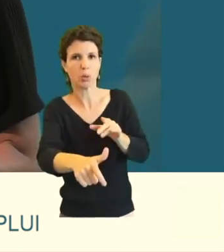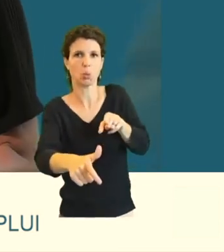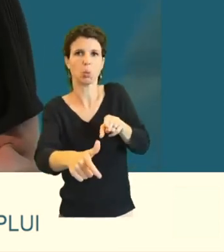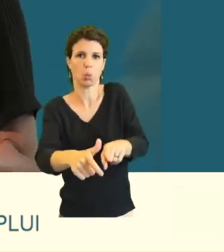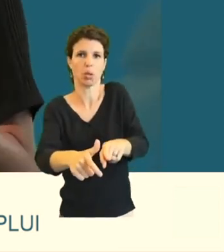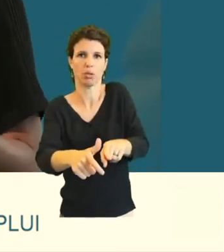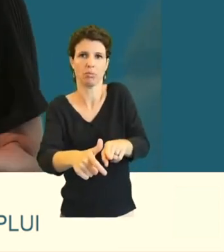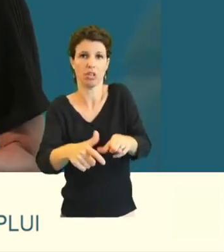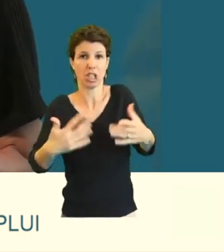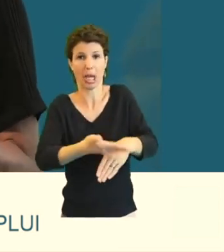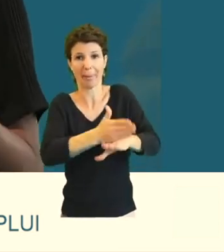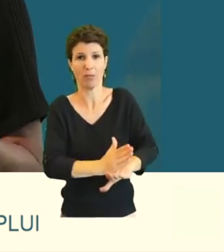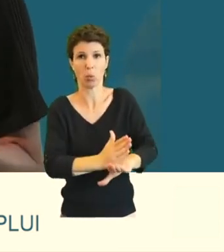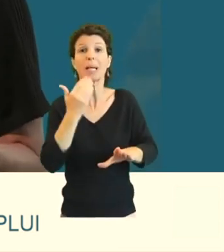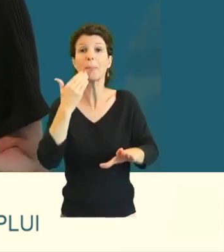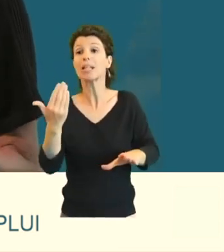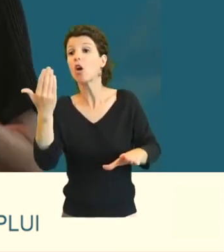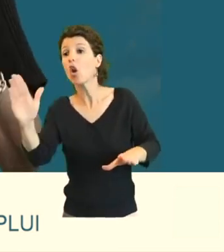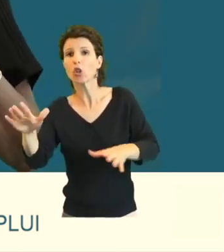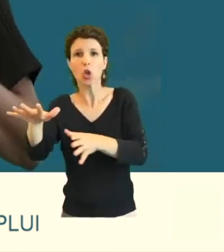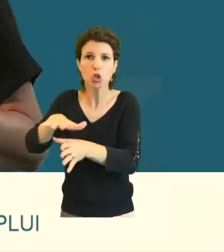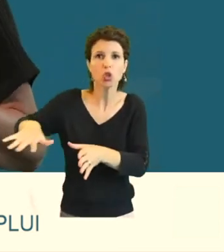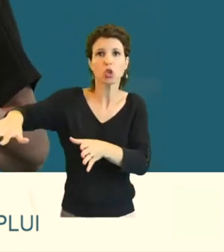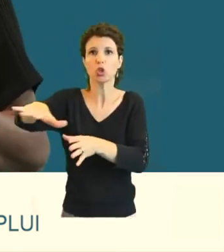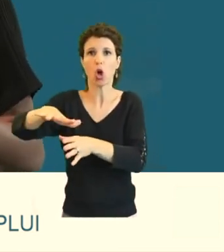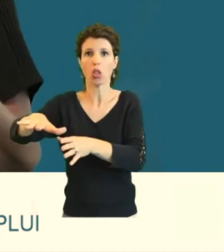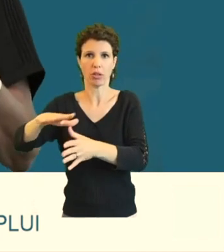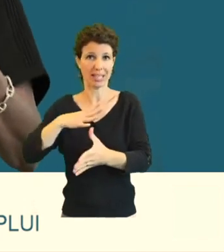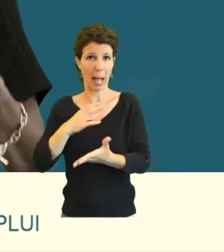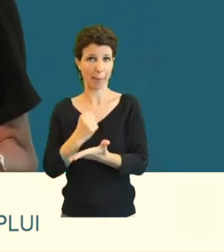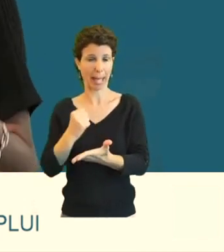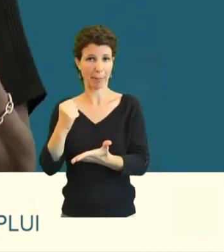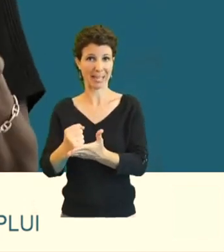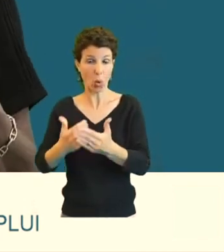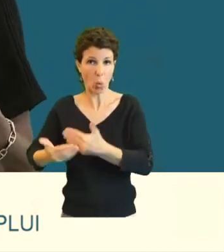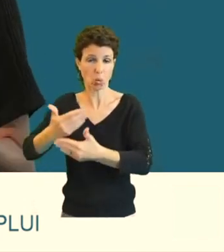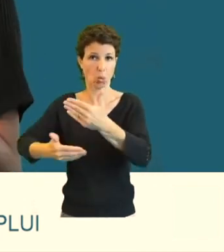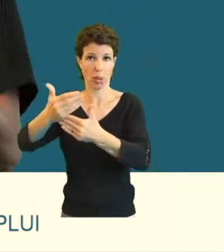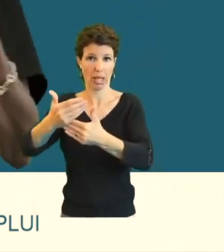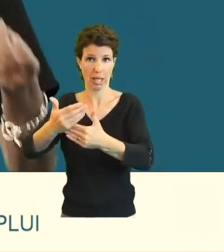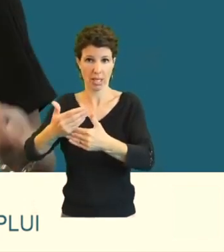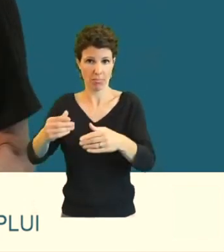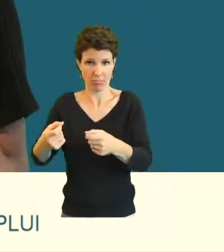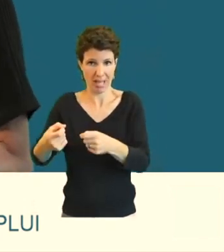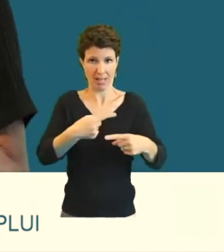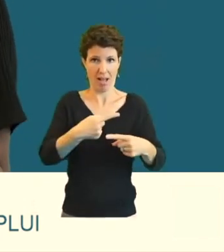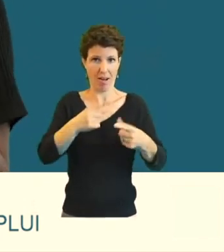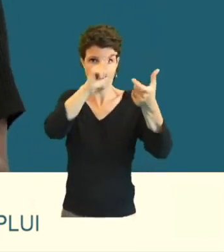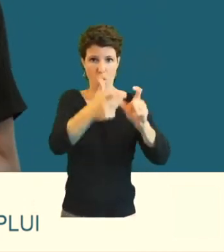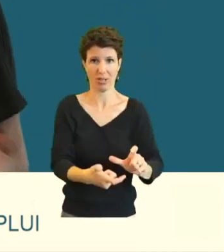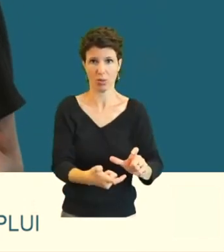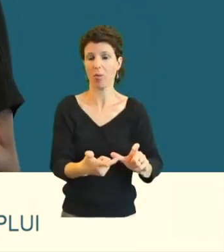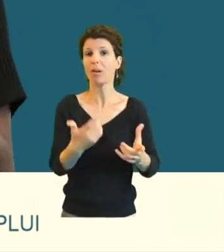ces zones-là, nous avons le permis de construire qui vaut démolition. C'est-à-dire que s'il y a une volonté